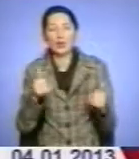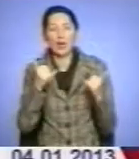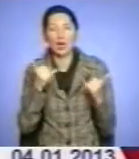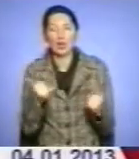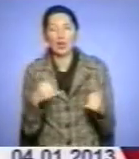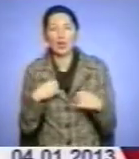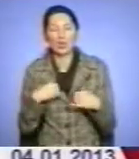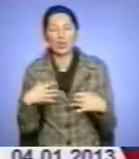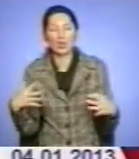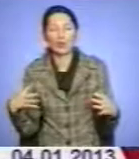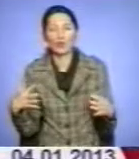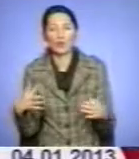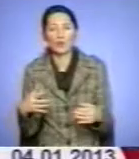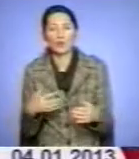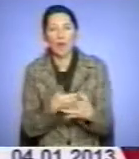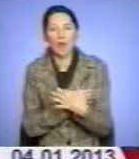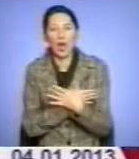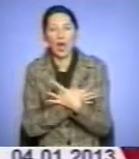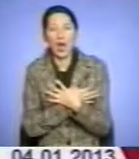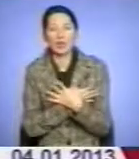теж слугують.